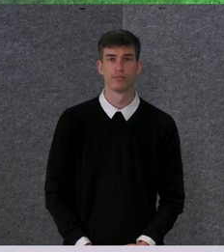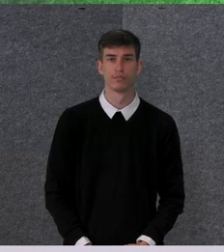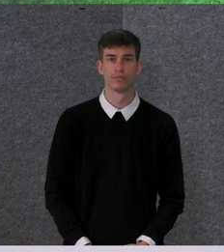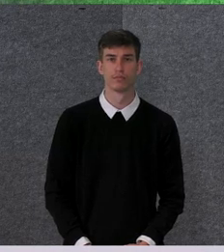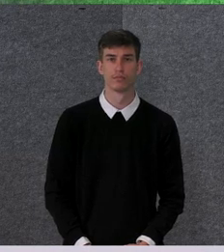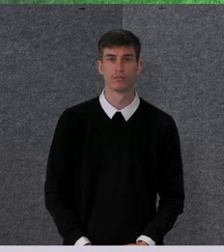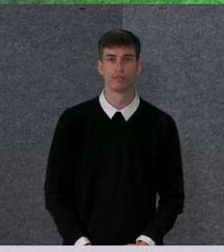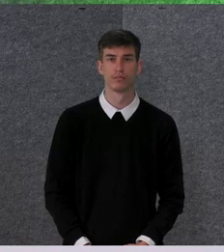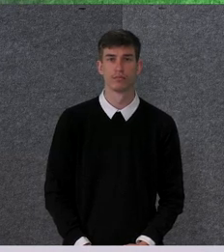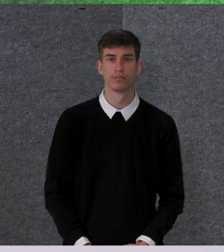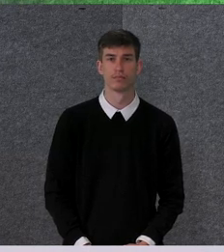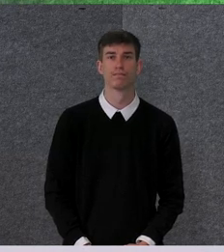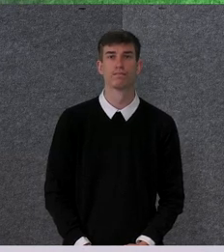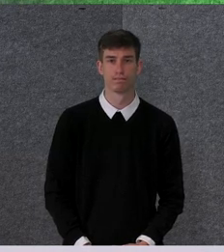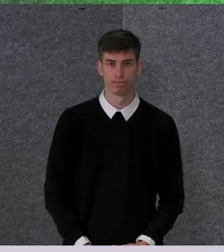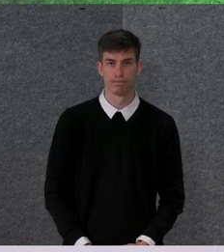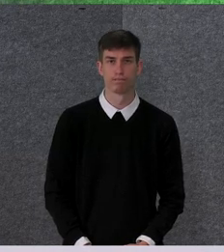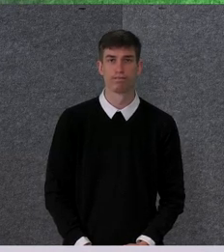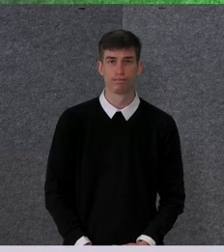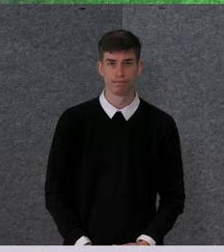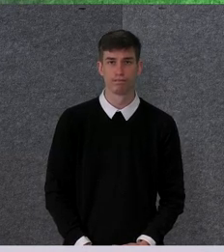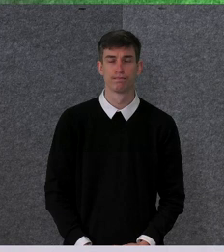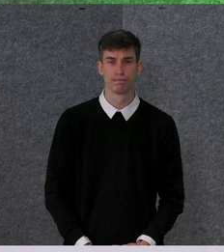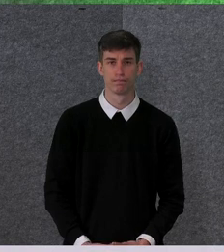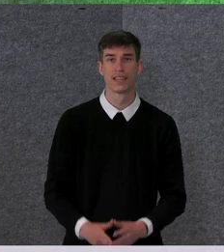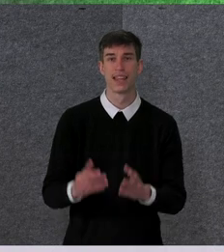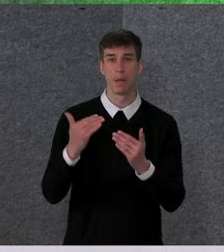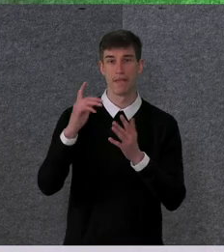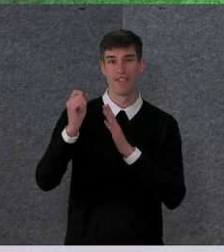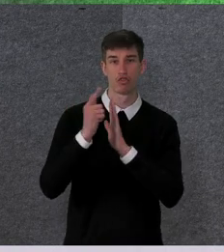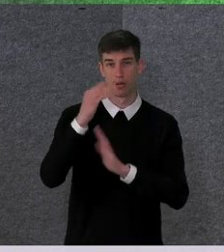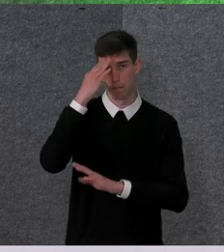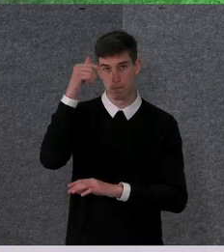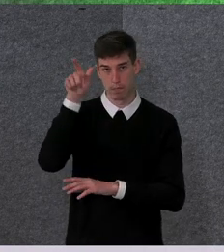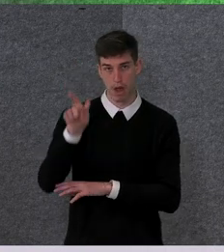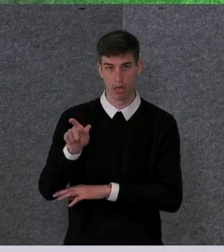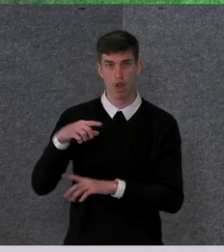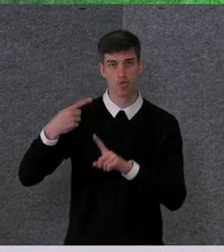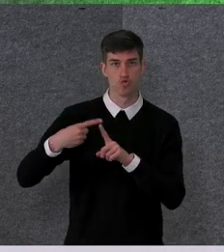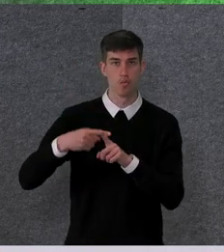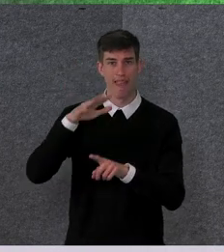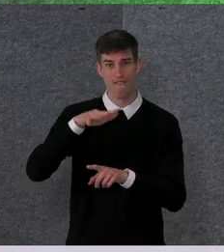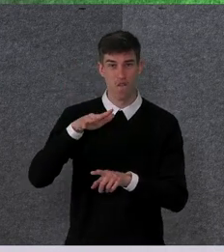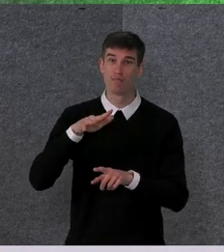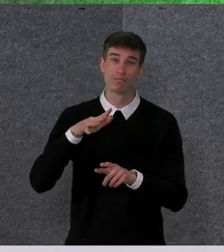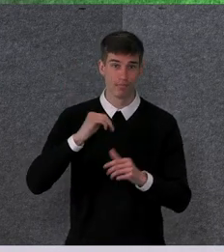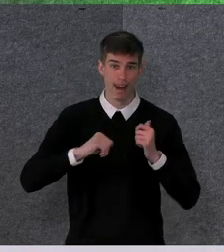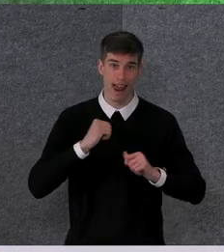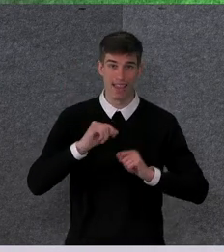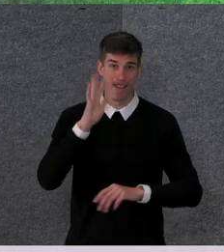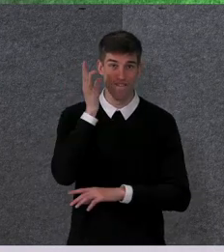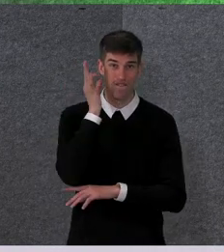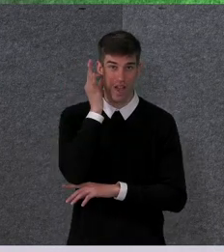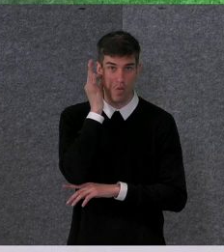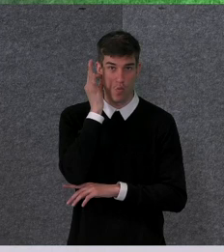Wir haben eine weitere Kandidatur von einem männlichen Kandidaten. Der Listenplatz 15 ist aber ein Frauenplatz.